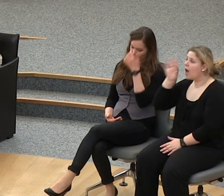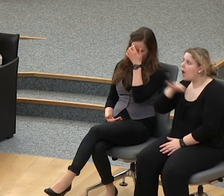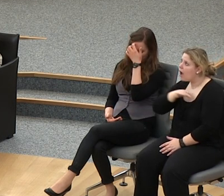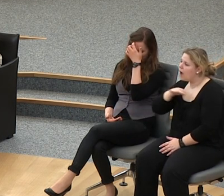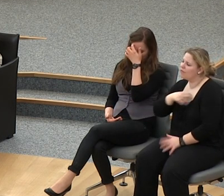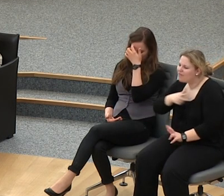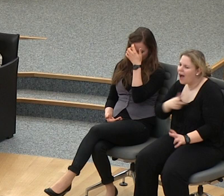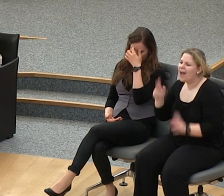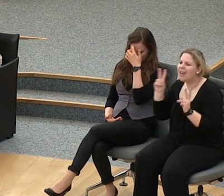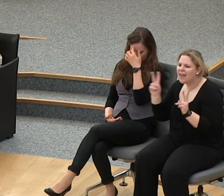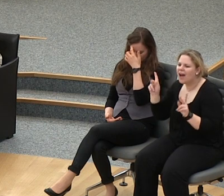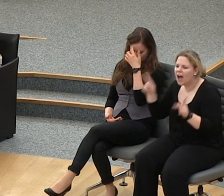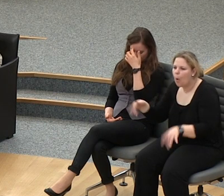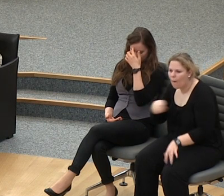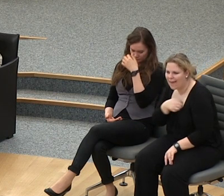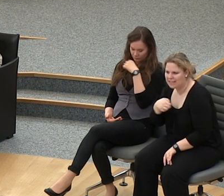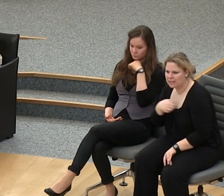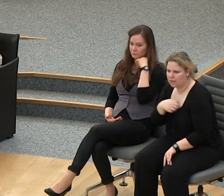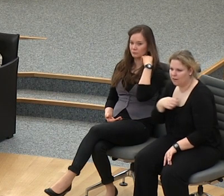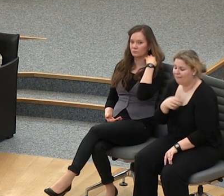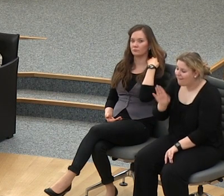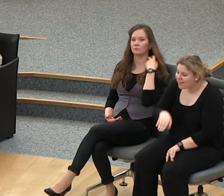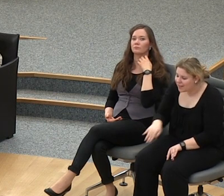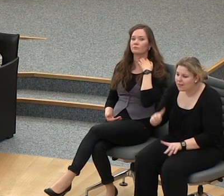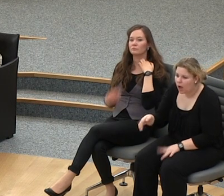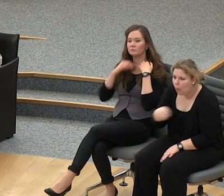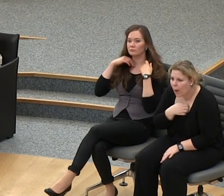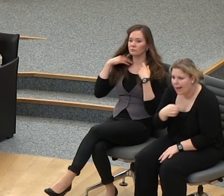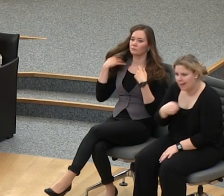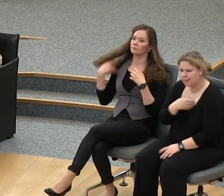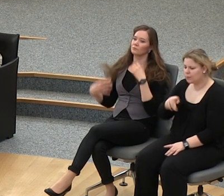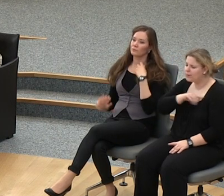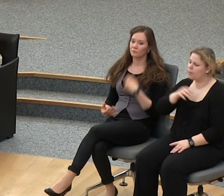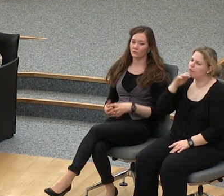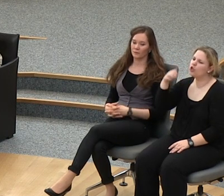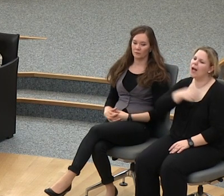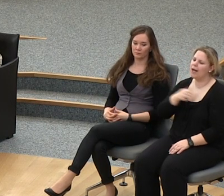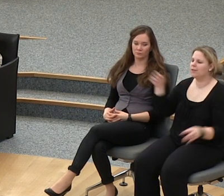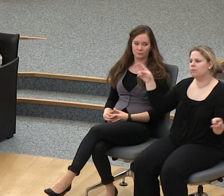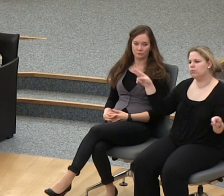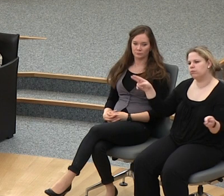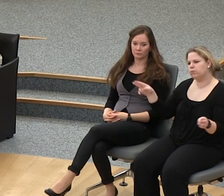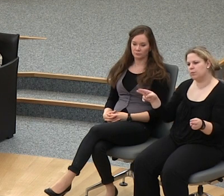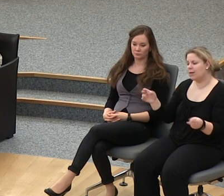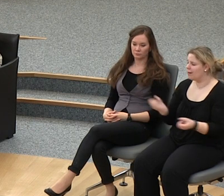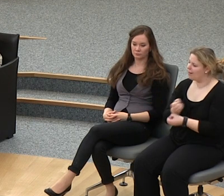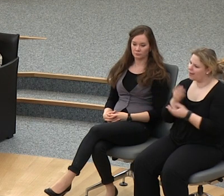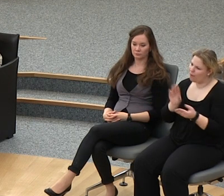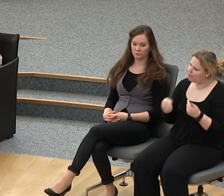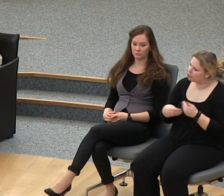selbst. Und hier gilt es, Ängste abzubauen, zu verdeutlichen,